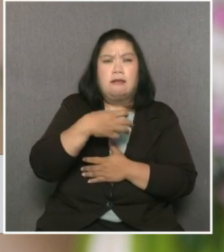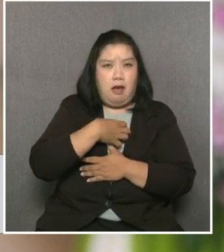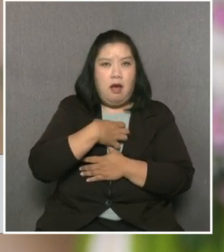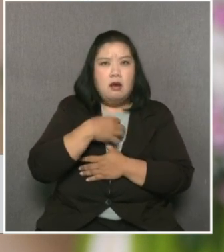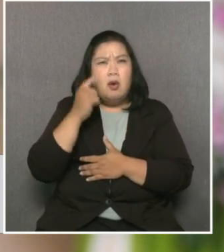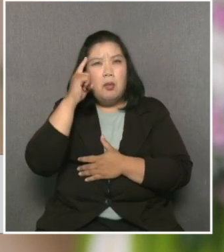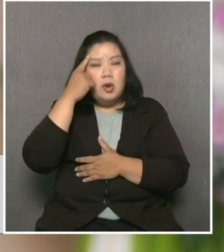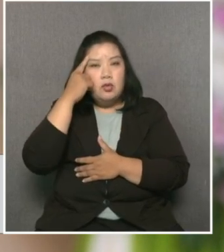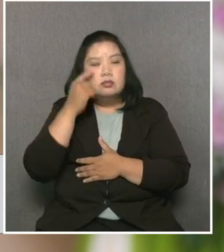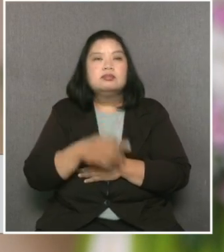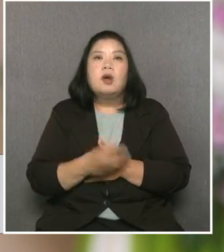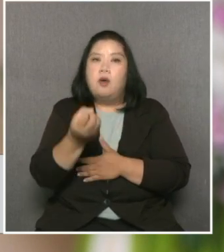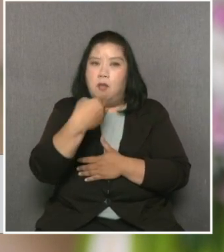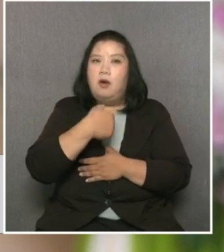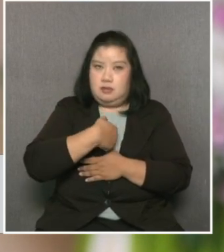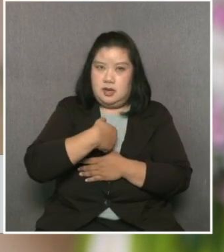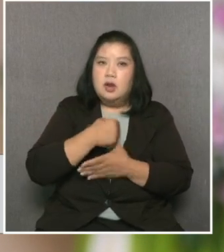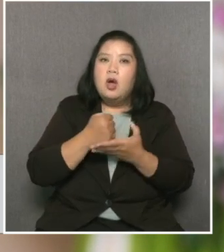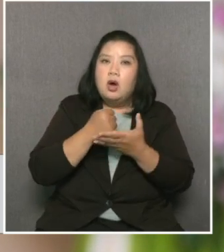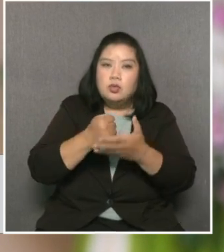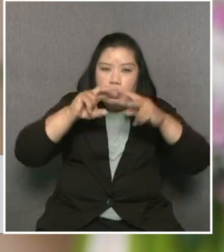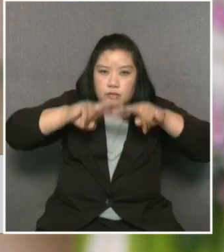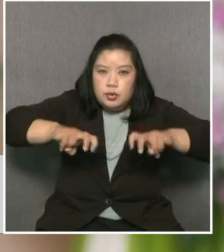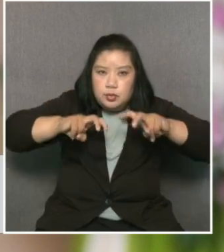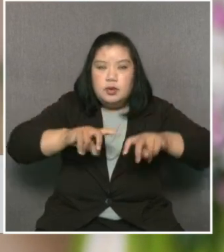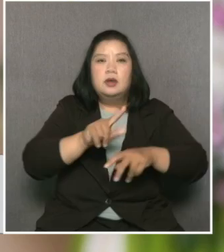งเรื่องราวของคุณมาให้ทีมงานของเราตรวจสอบได้ที่